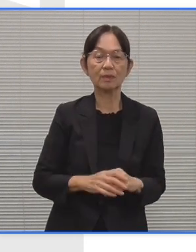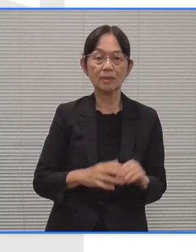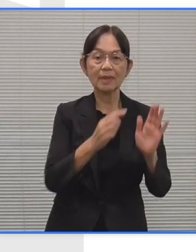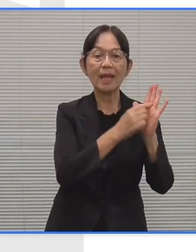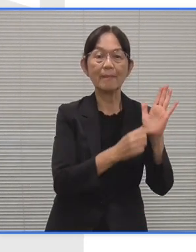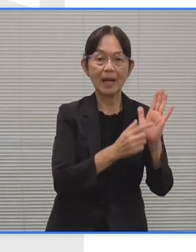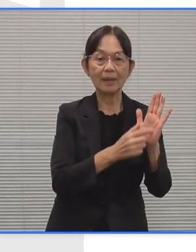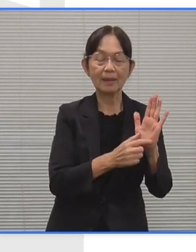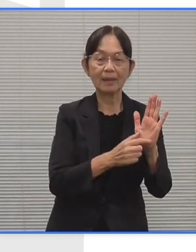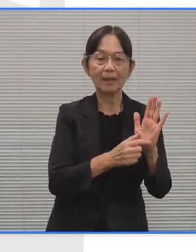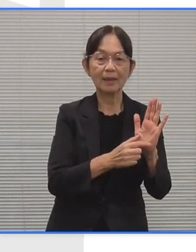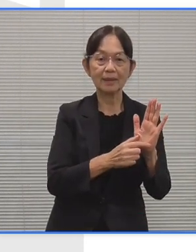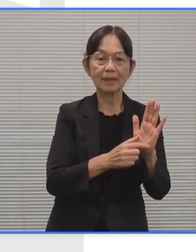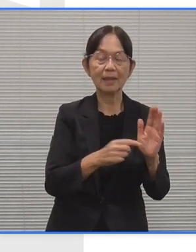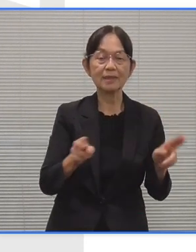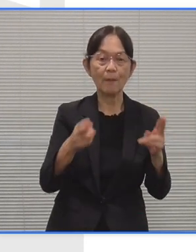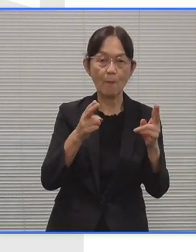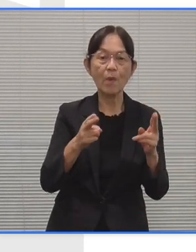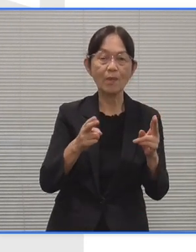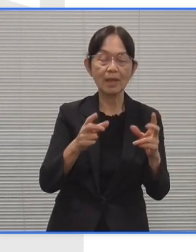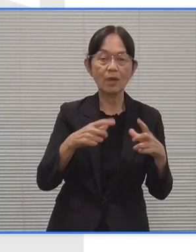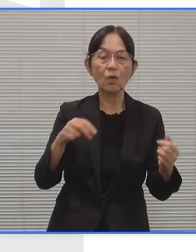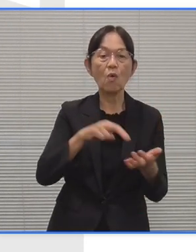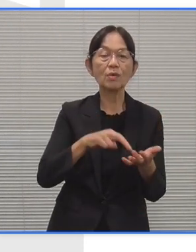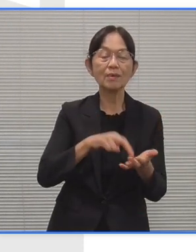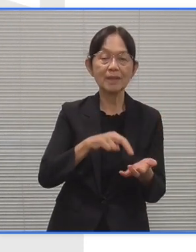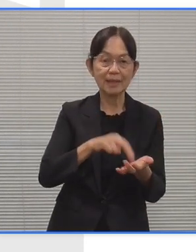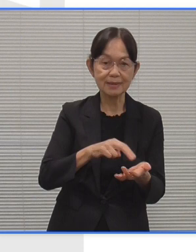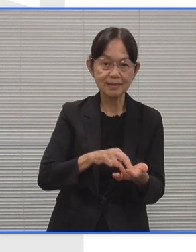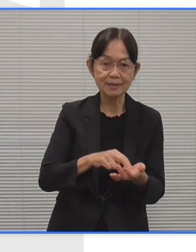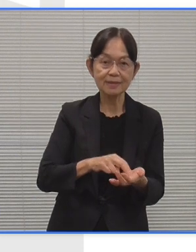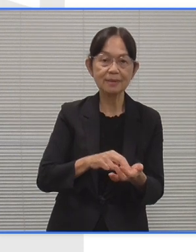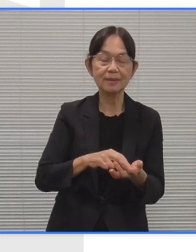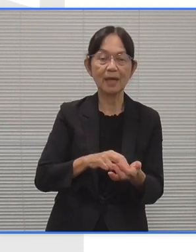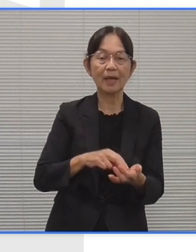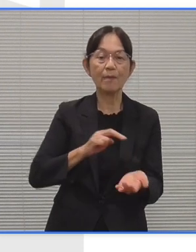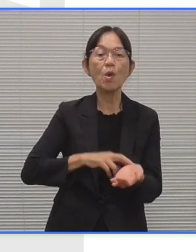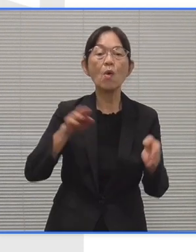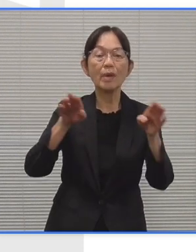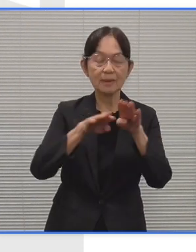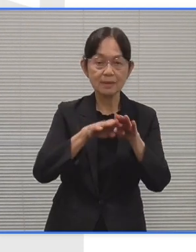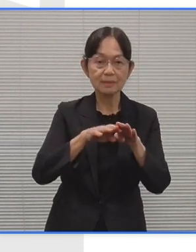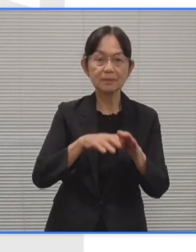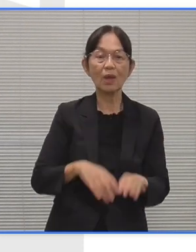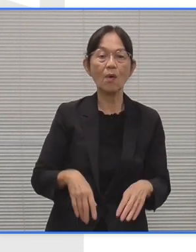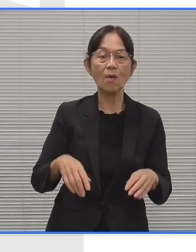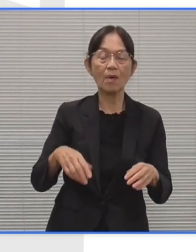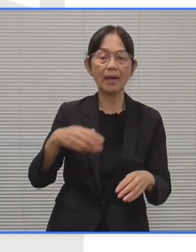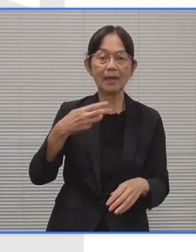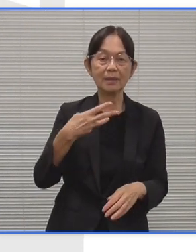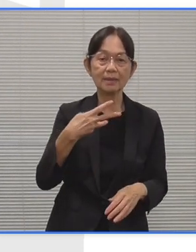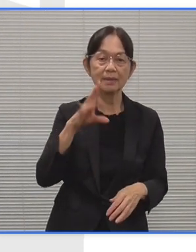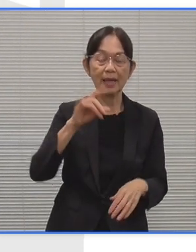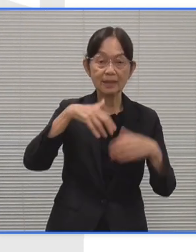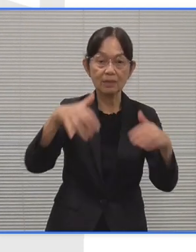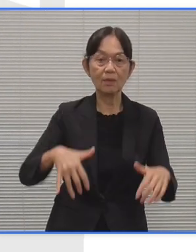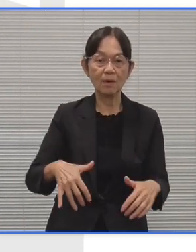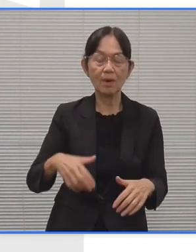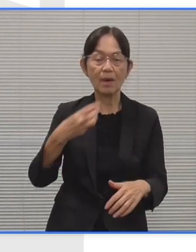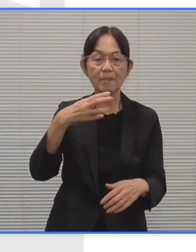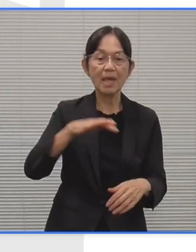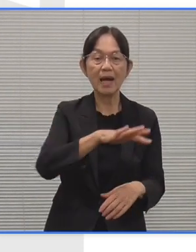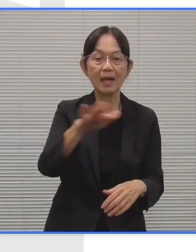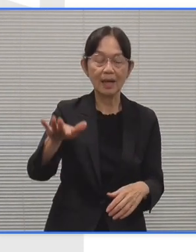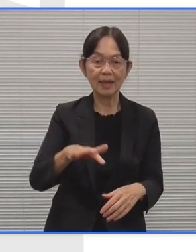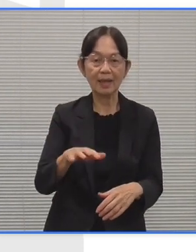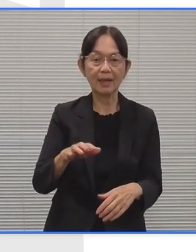専門病院でございます国立病院機構栗浜医療センターから三原さと子先生、長年ゲ